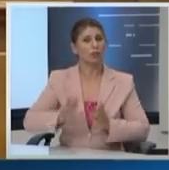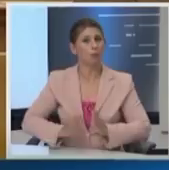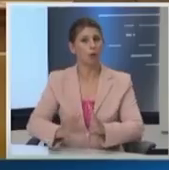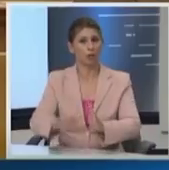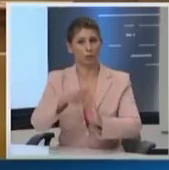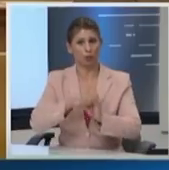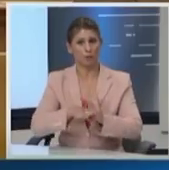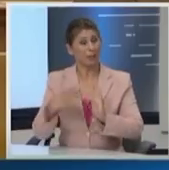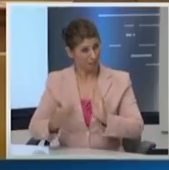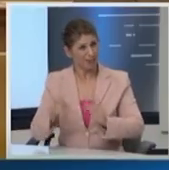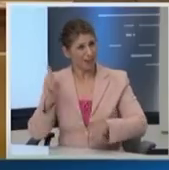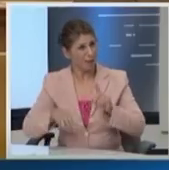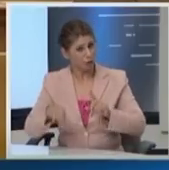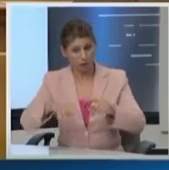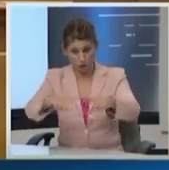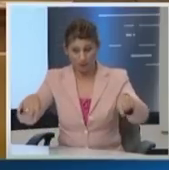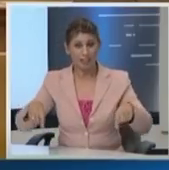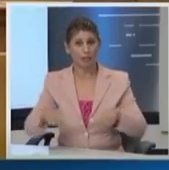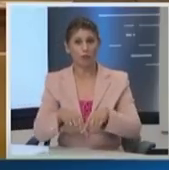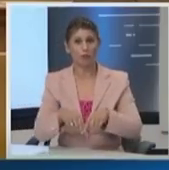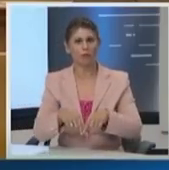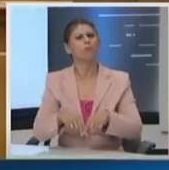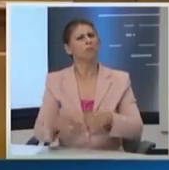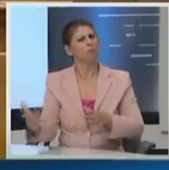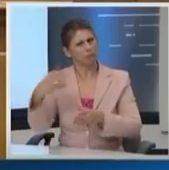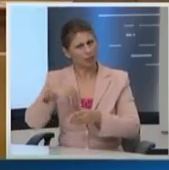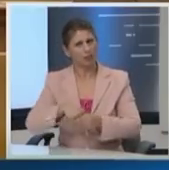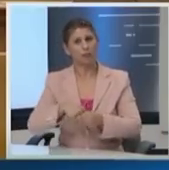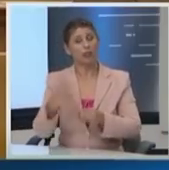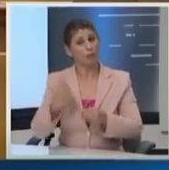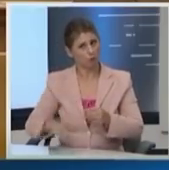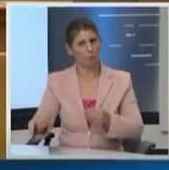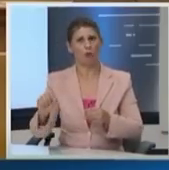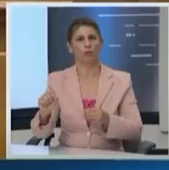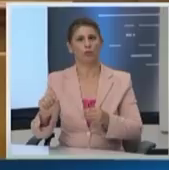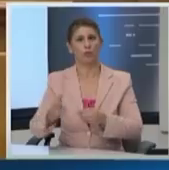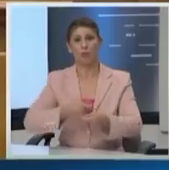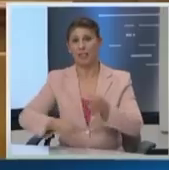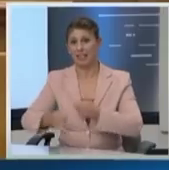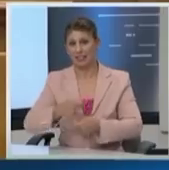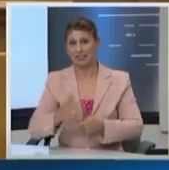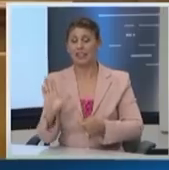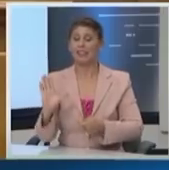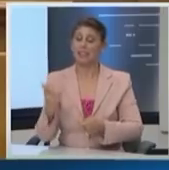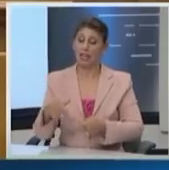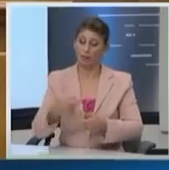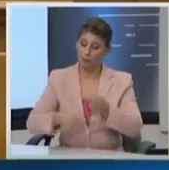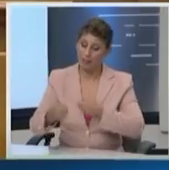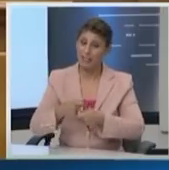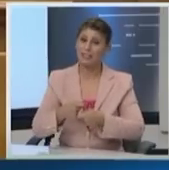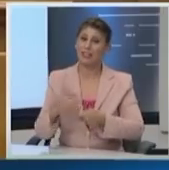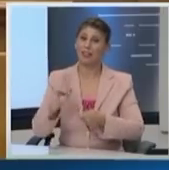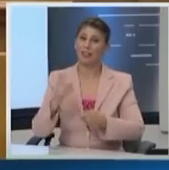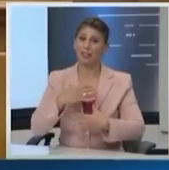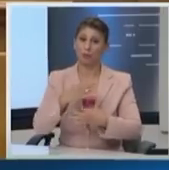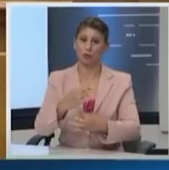προγράμματος. Υπάρχει κανείς αυτή εδώ την αίθουσα και περιλαμβάνω και τους απόντες που διαχειριστήκανε, γιατί δεν είναι εδώ οι